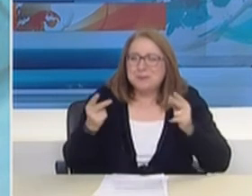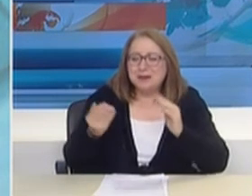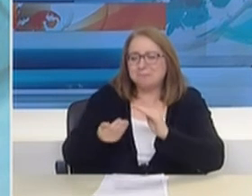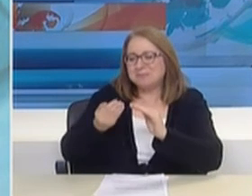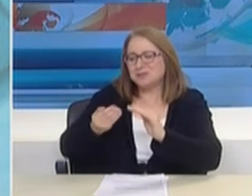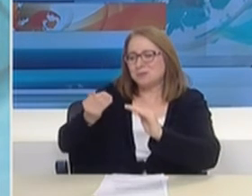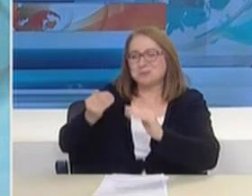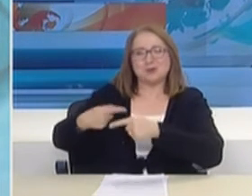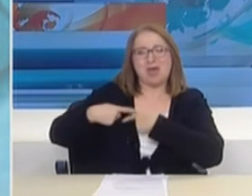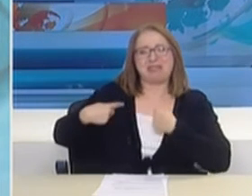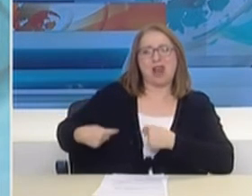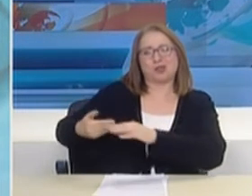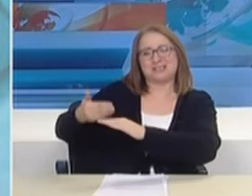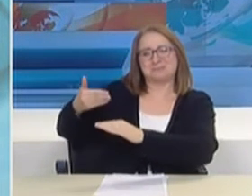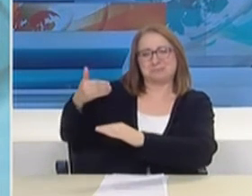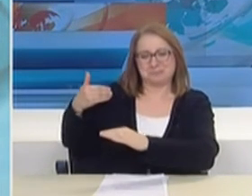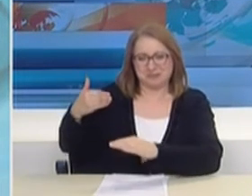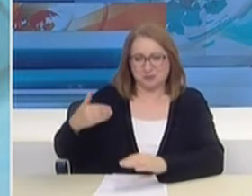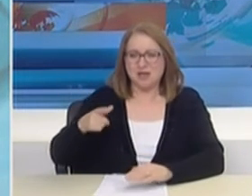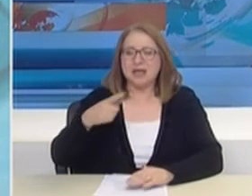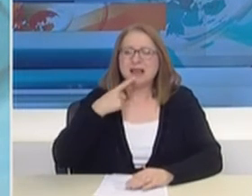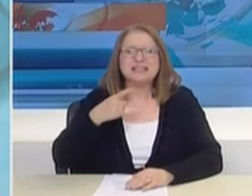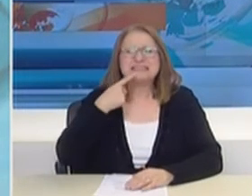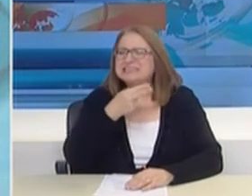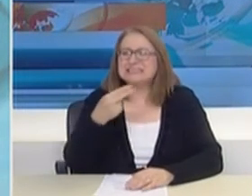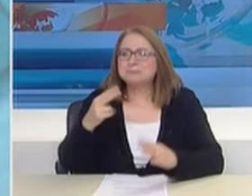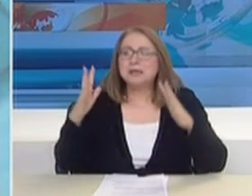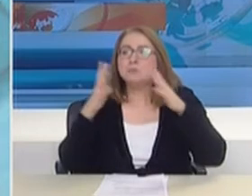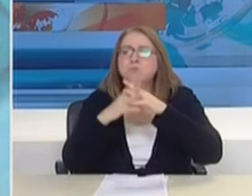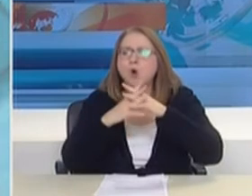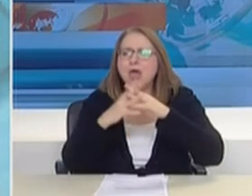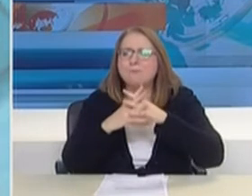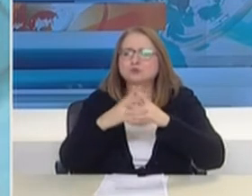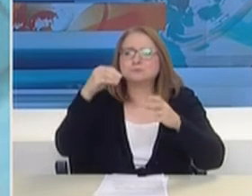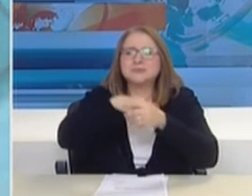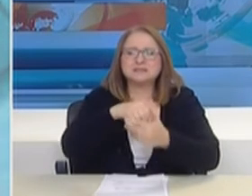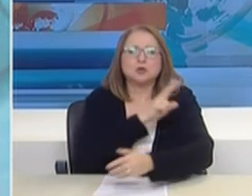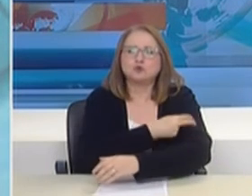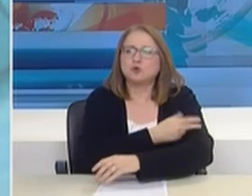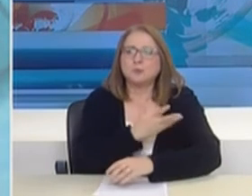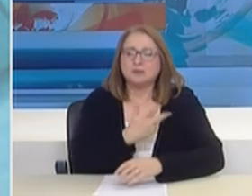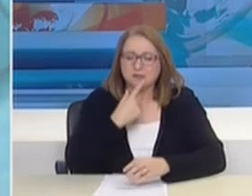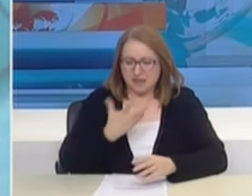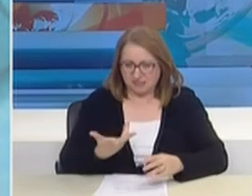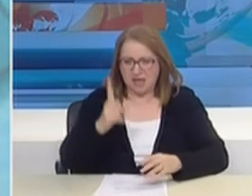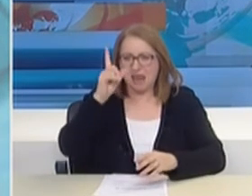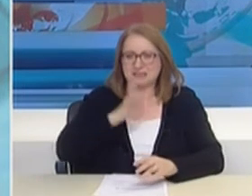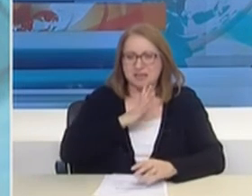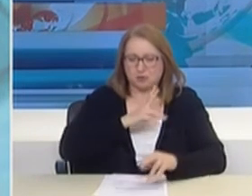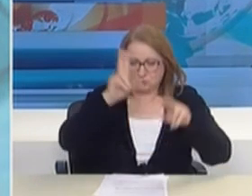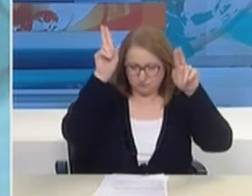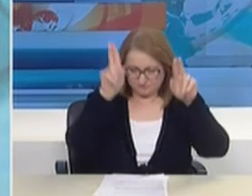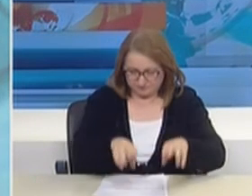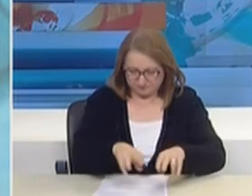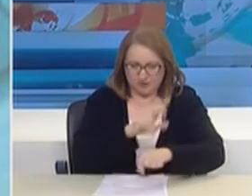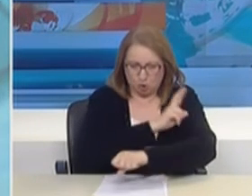Η πιθανότητα κάποιος να νοσηλεύεται σε οποιοδήποτε τμήμα του νοσοκομείου, να έχει κοροναϊό, να κάνει ένα τεστ, να φανεί